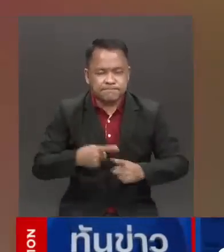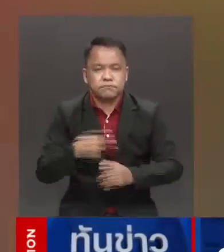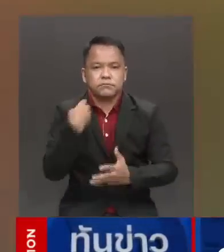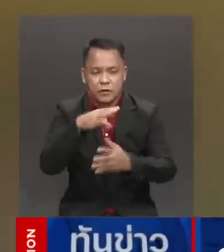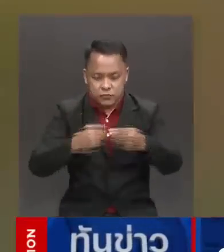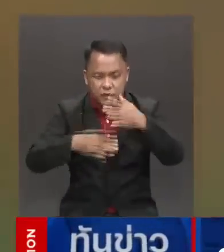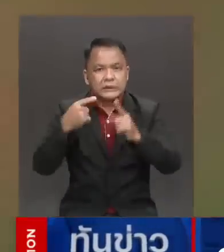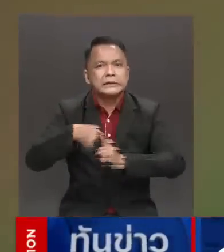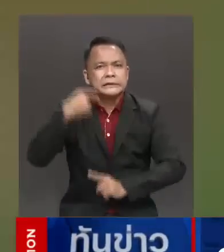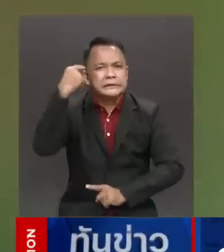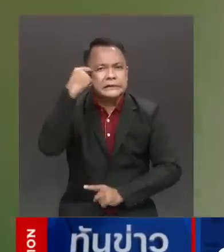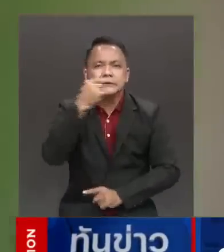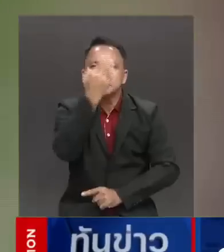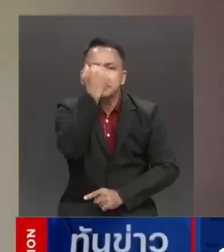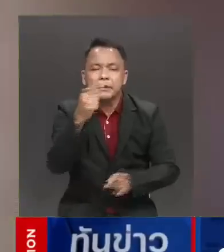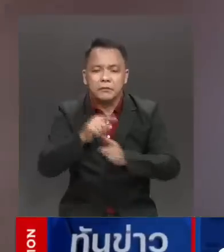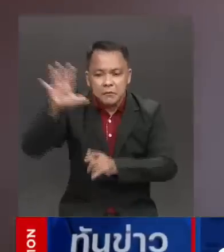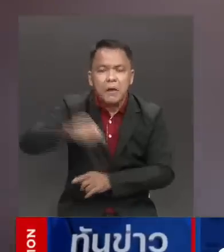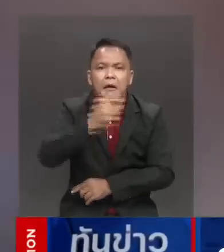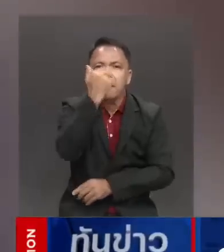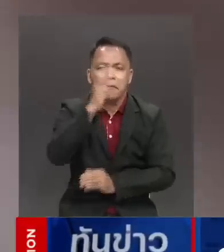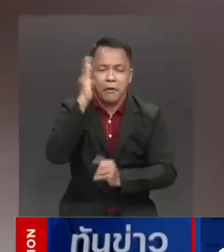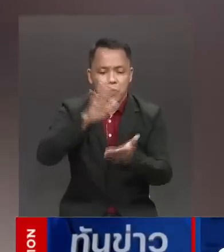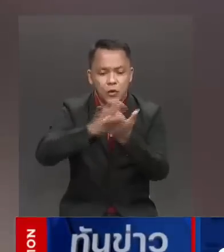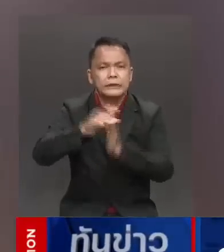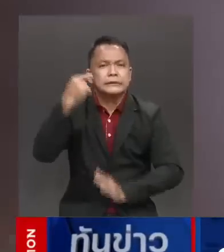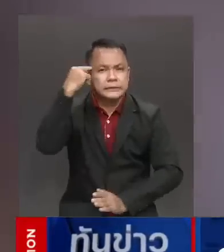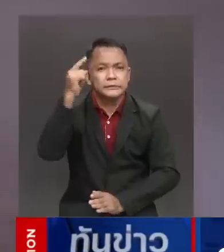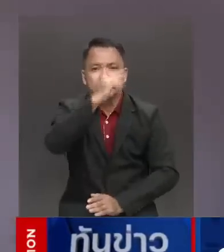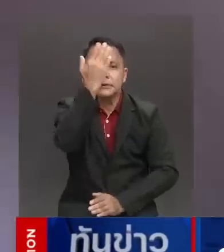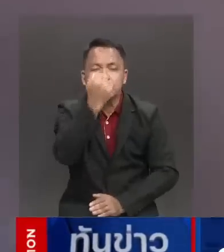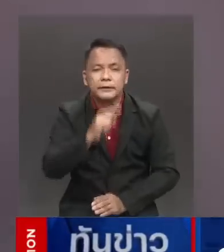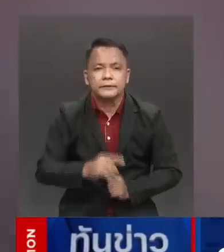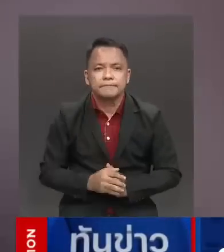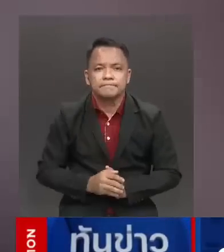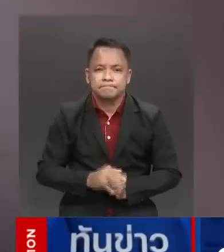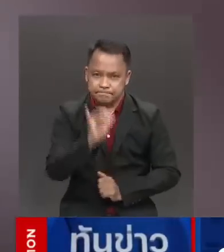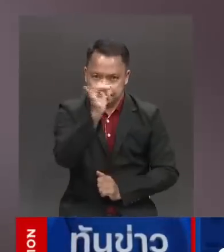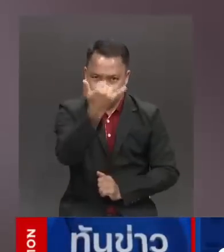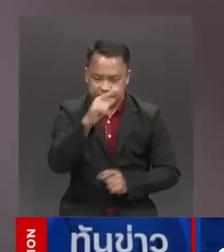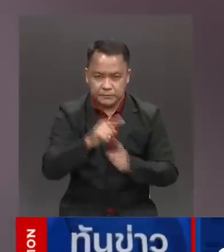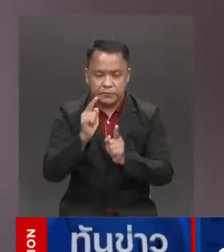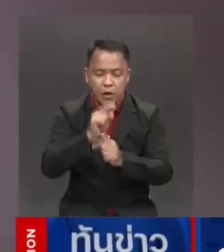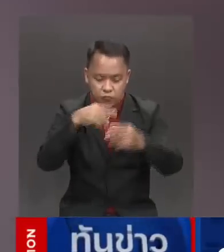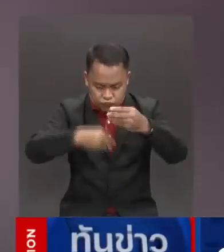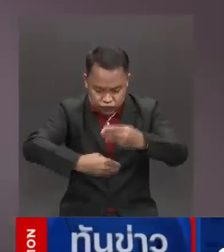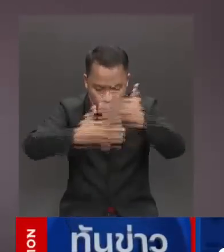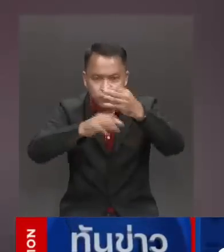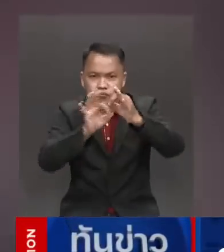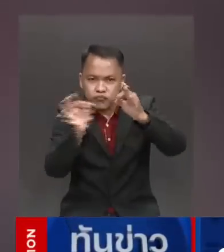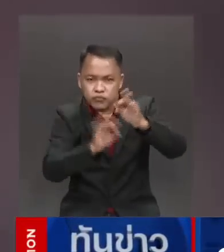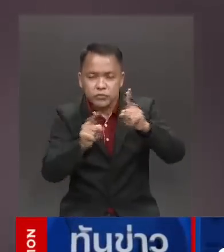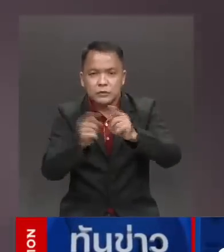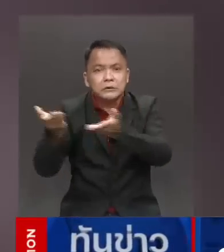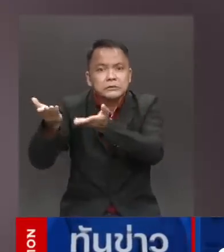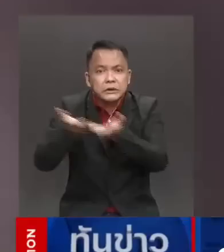เห็นหนึ่งบอกคิดได้ยังไงเอามาได้ยังไงโรงเรียนคิดอะไรอยู่บางคนเนี่ยเข้ามาคอมเมนต์บอกว่าค